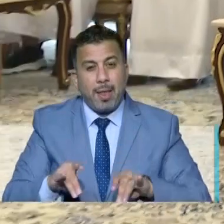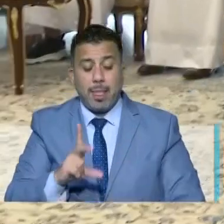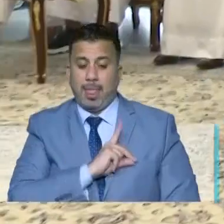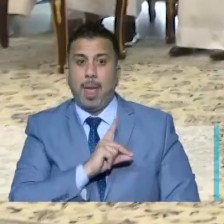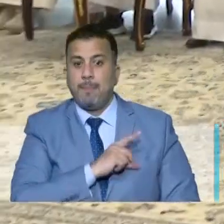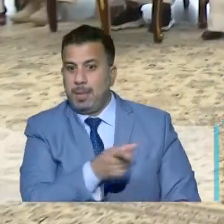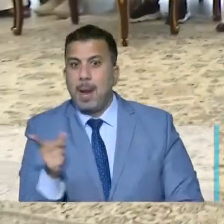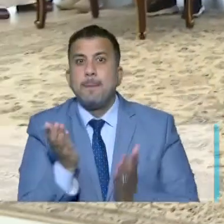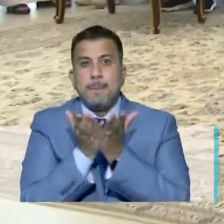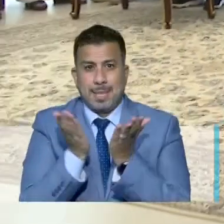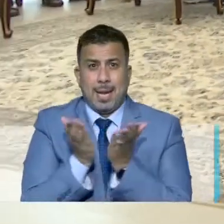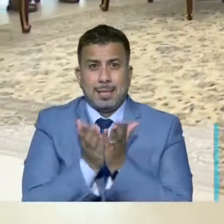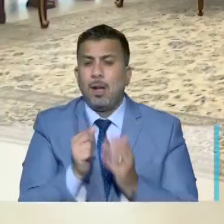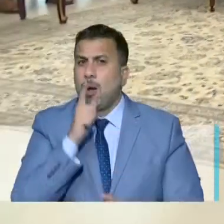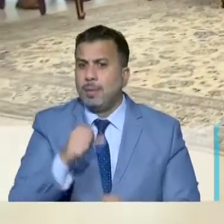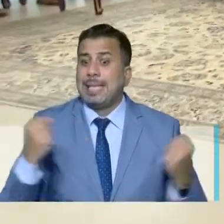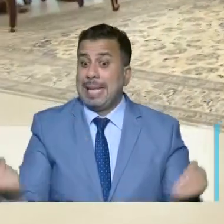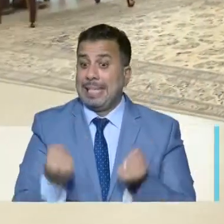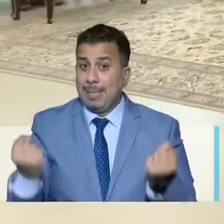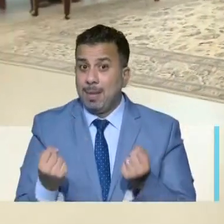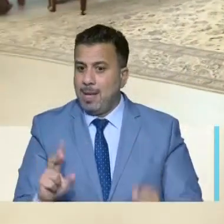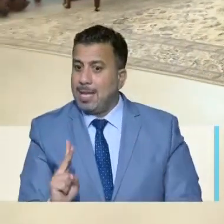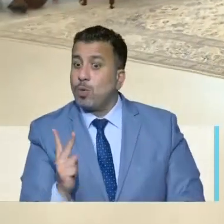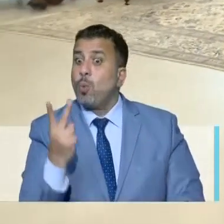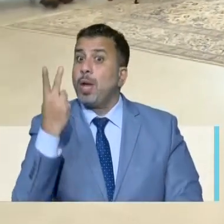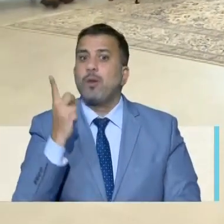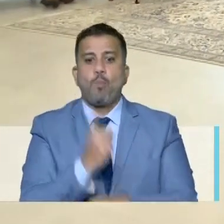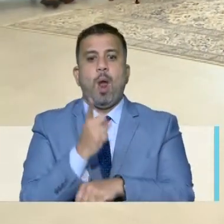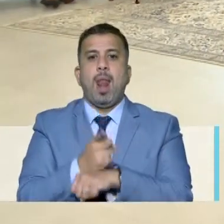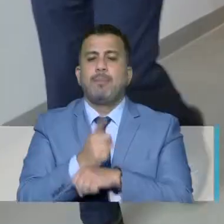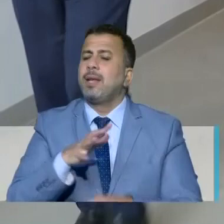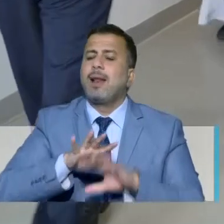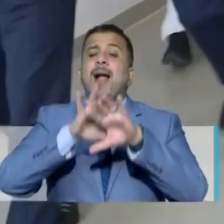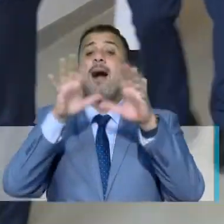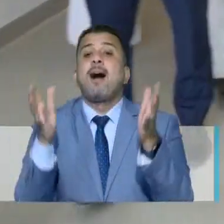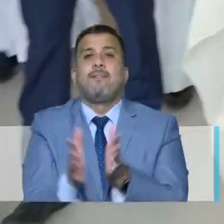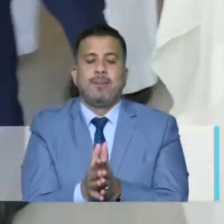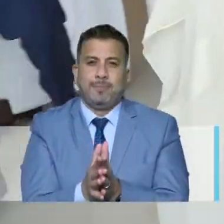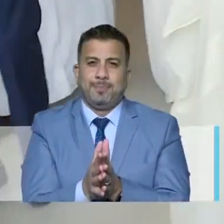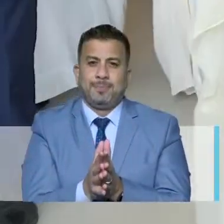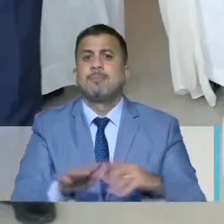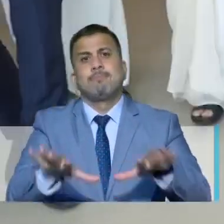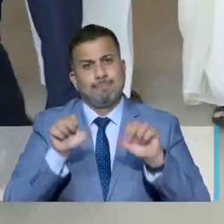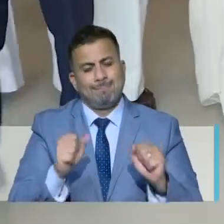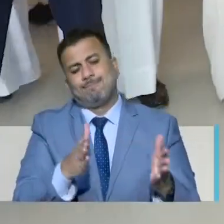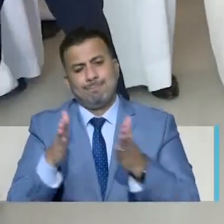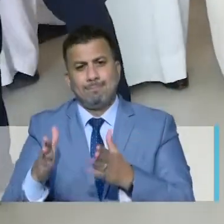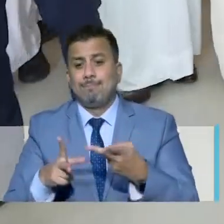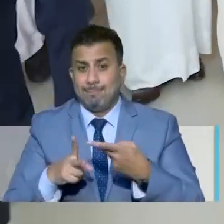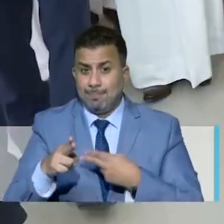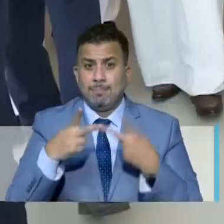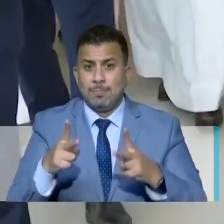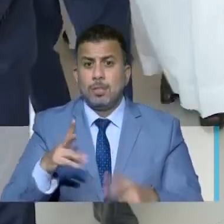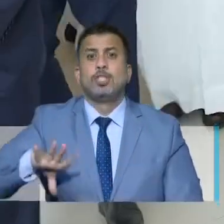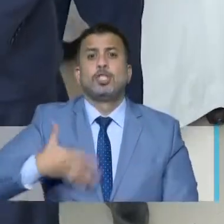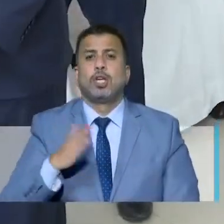بالاضافه الى البرامج التدريبيه لتطوير مهارات الكوادر كافه الافتتاح حضره الى جانب سموه